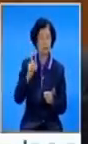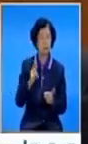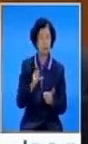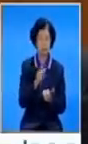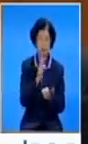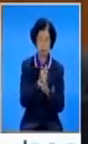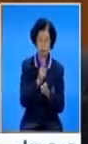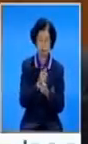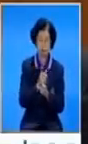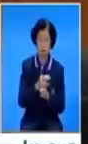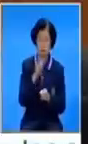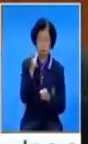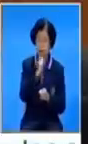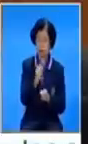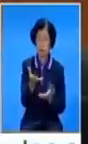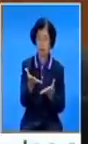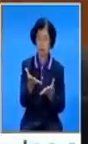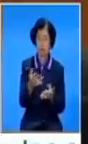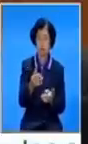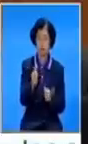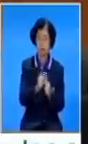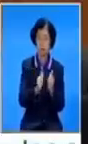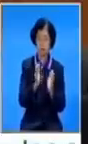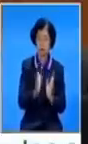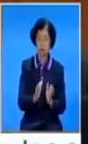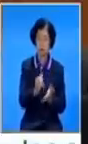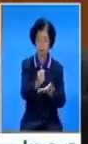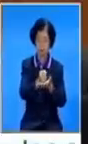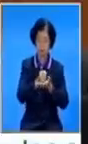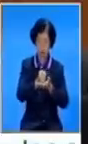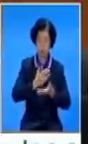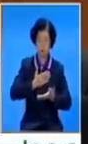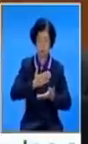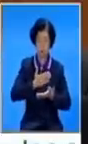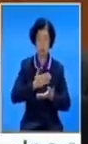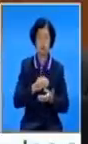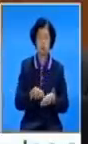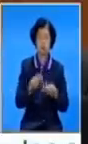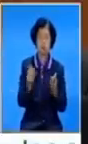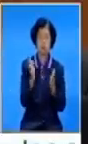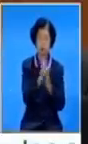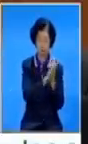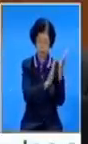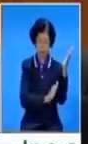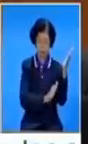เชื่อว่าทุกท่านช่วยผมขับเคลื่อนสิ่งนี้ให้กับประเทศไทยและประชาชนคนไทยขอบพระคุณครับ